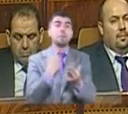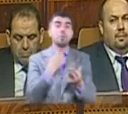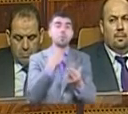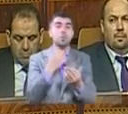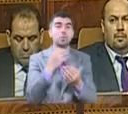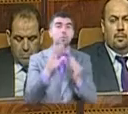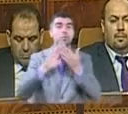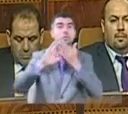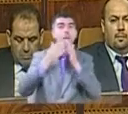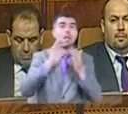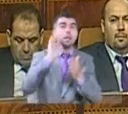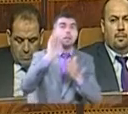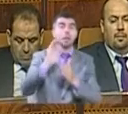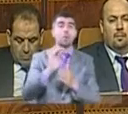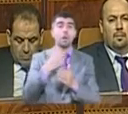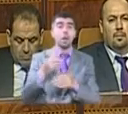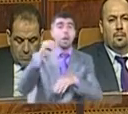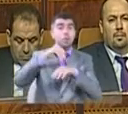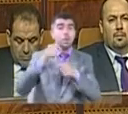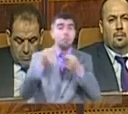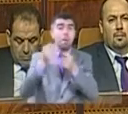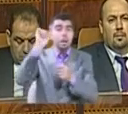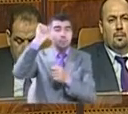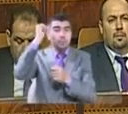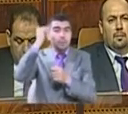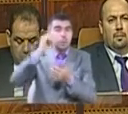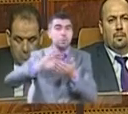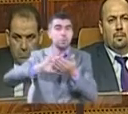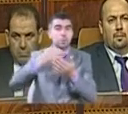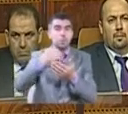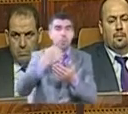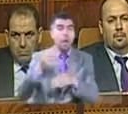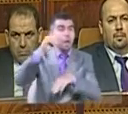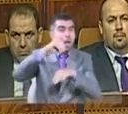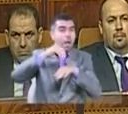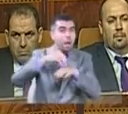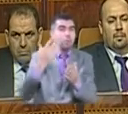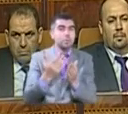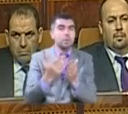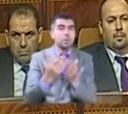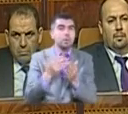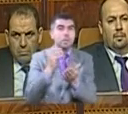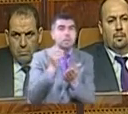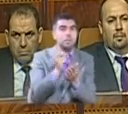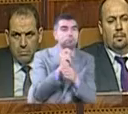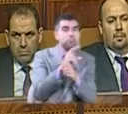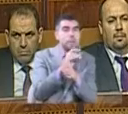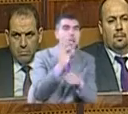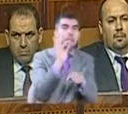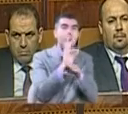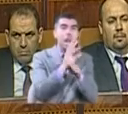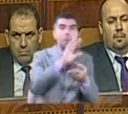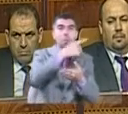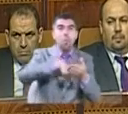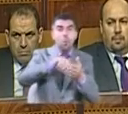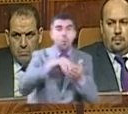تعزيز العرض الصحي، تكوين المزيد من أطباء تريد ولو بمراجعة المنظومة التربوية، وننوه في هذا الصدد باللجنة